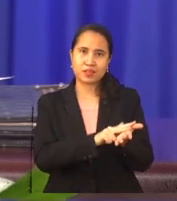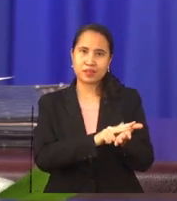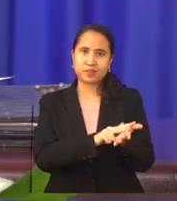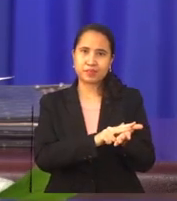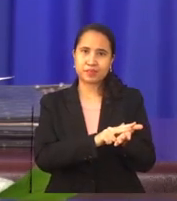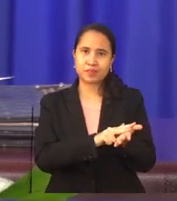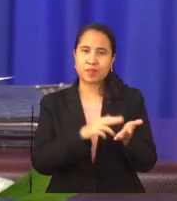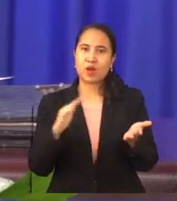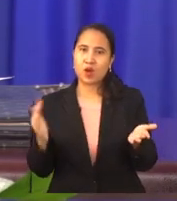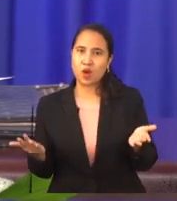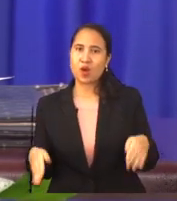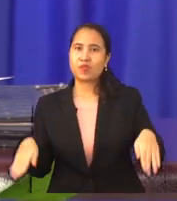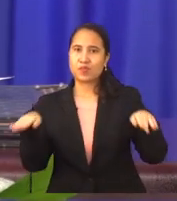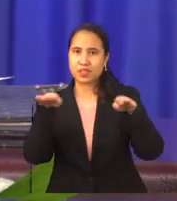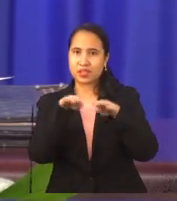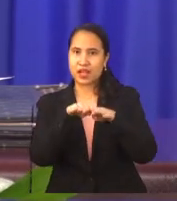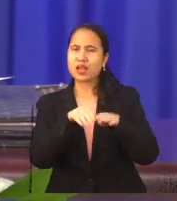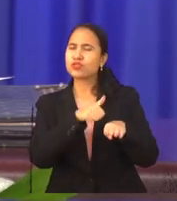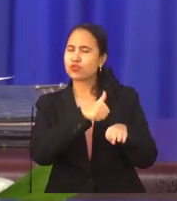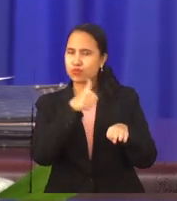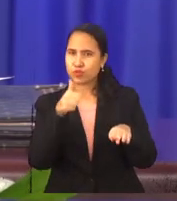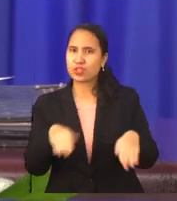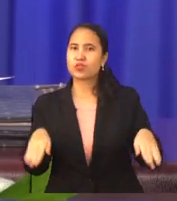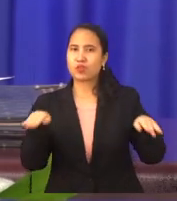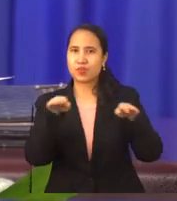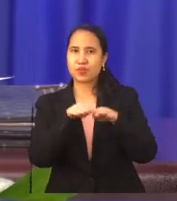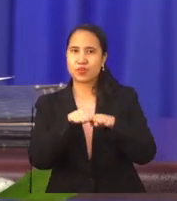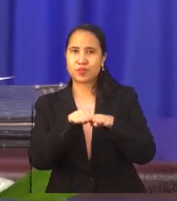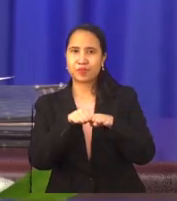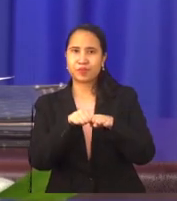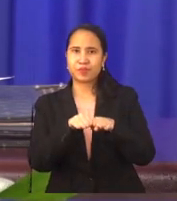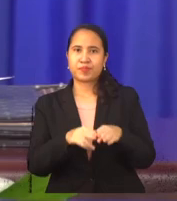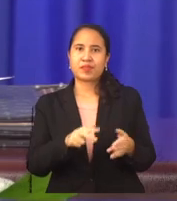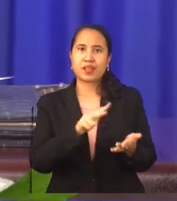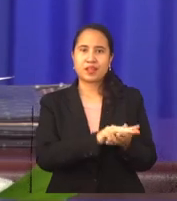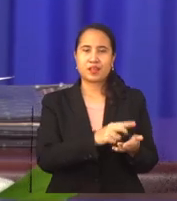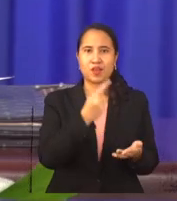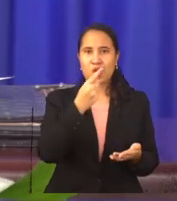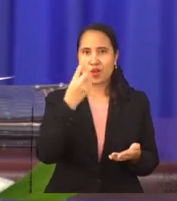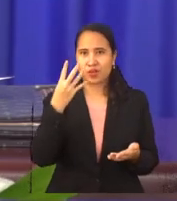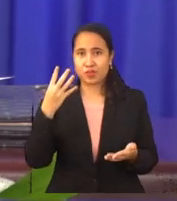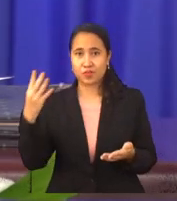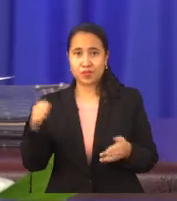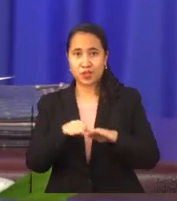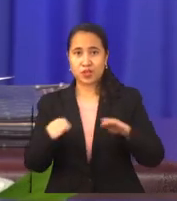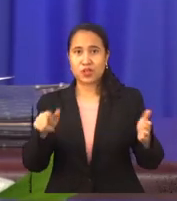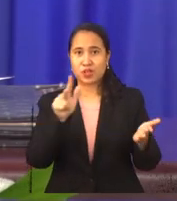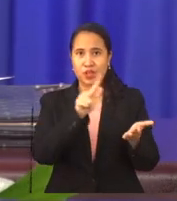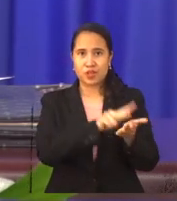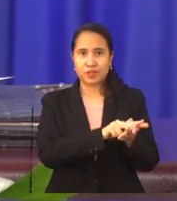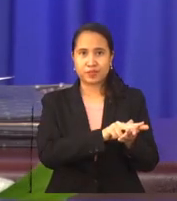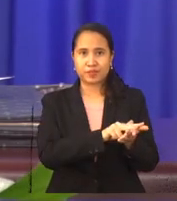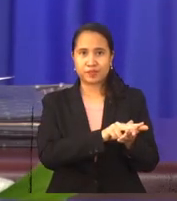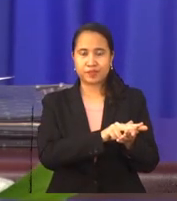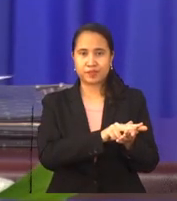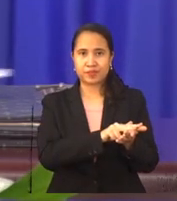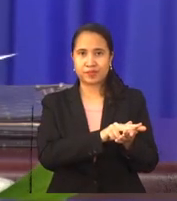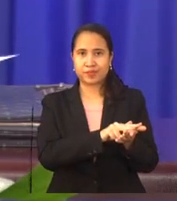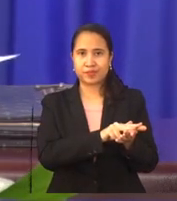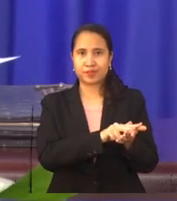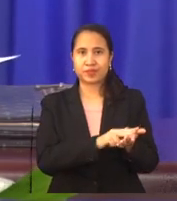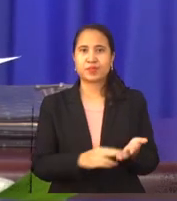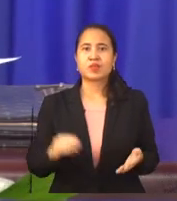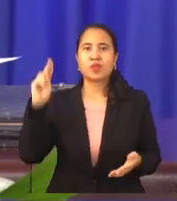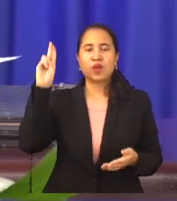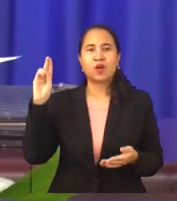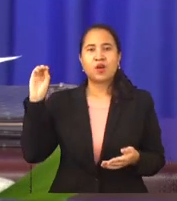dan wel verdragsconform zijn. Echter biedt artikel 144 van de grondwet, junto artikel 19 wet constitutioneel